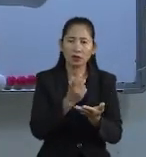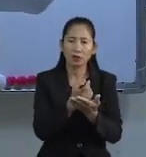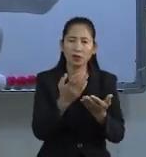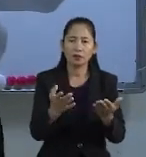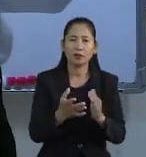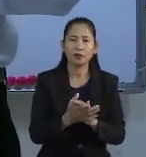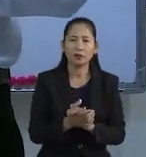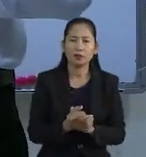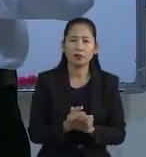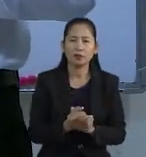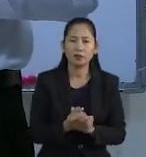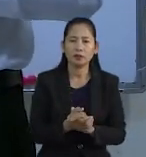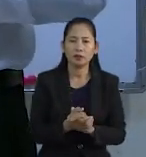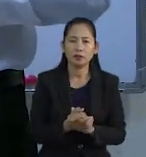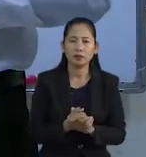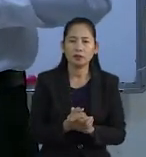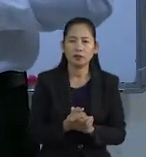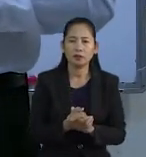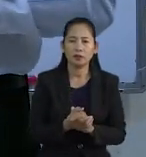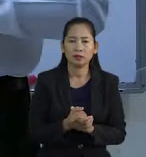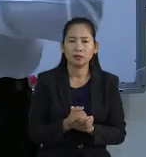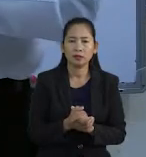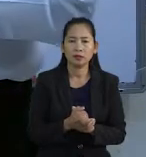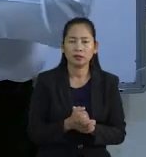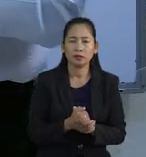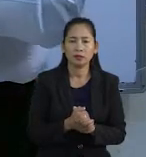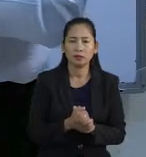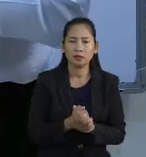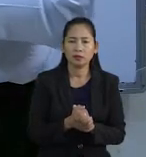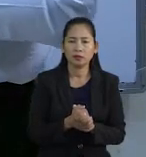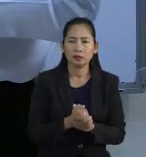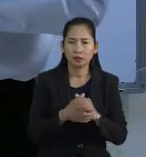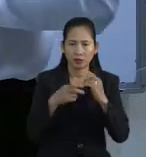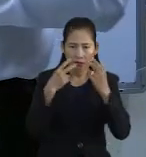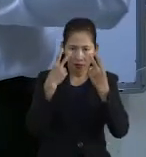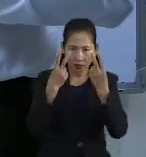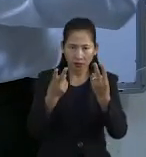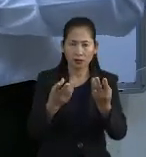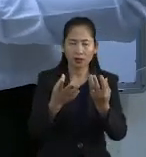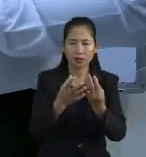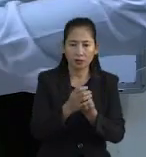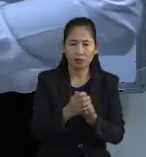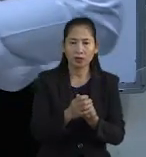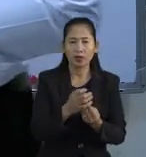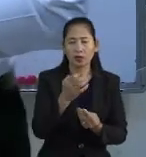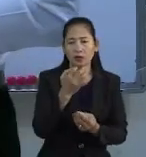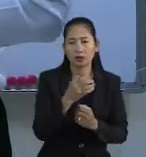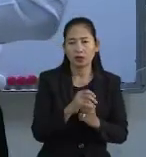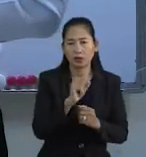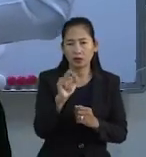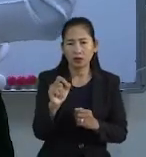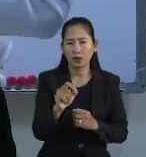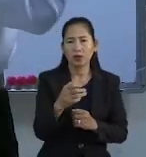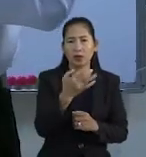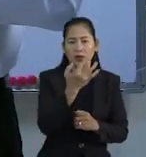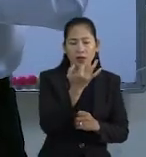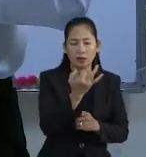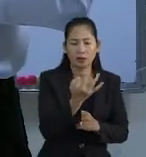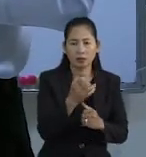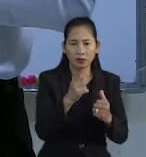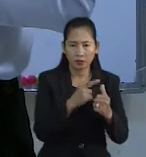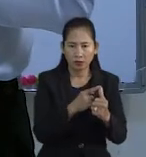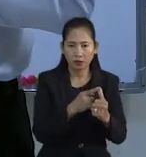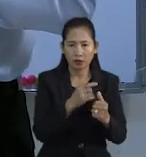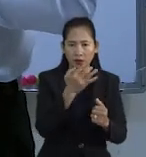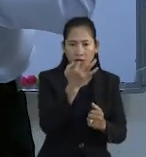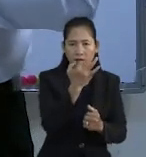con cái xe dòng mạch ta con và con mưa mưa mưa màu chúng luôn đang mã mưa con bà kia sợ xế muốn đồng bốn